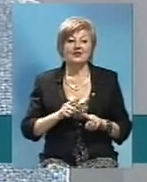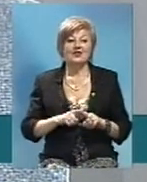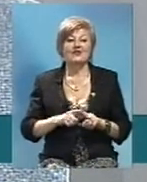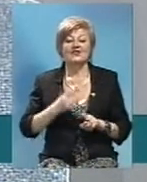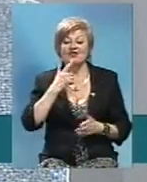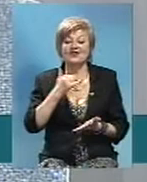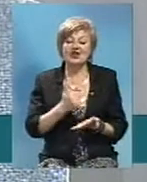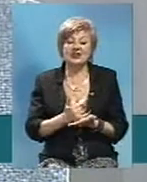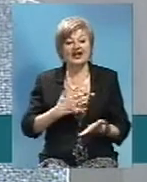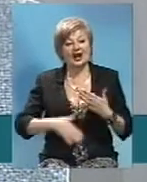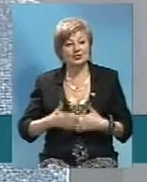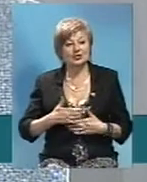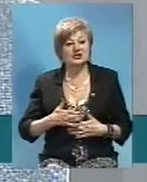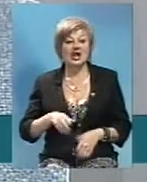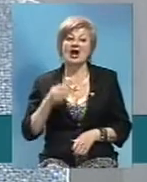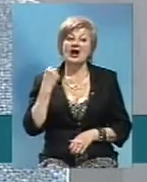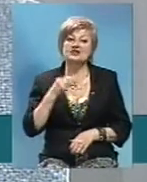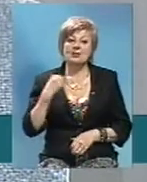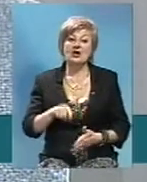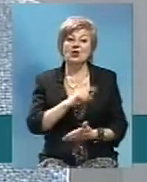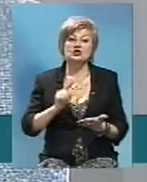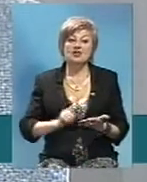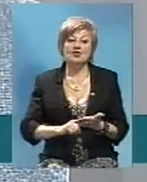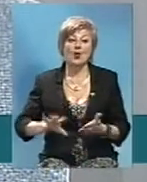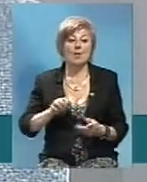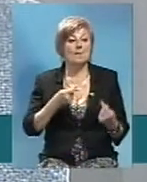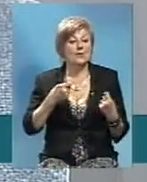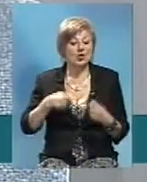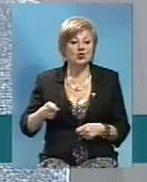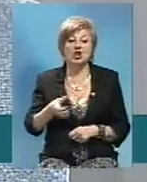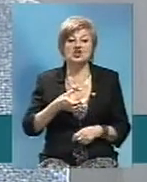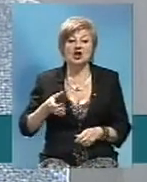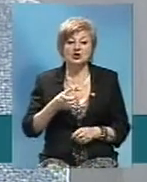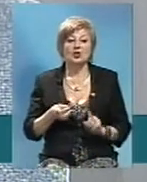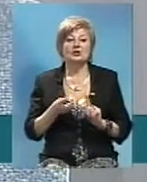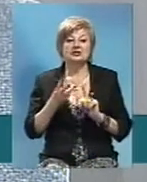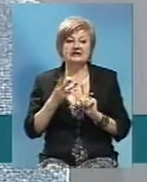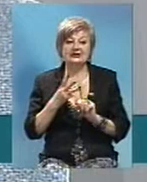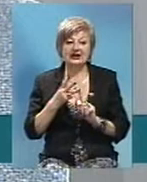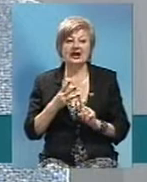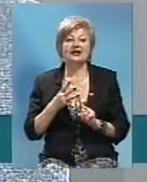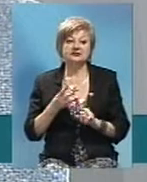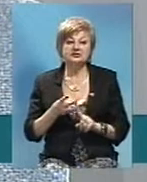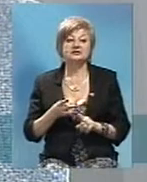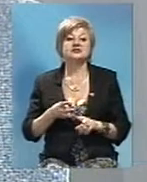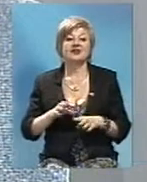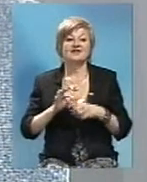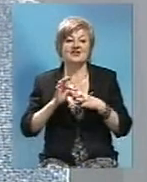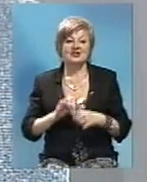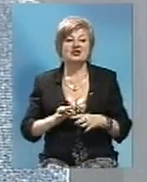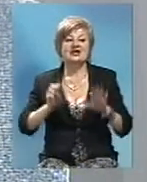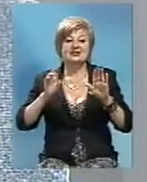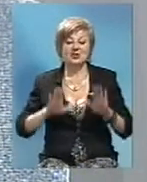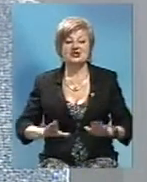вині. А у Запоріжжі питання продажу алкоголю втретє виносили на Олімп